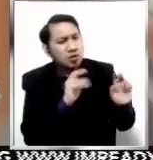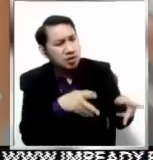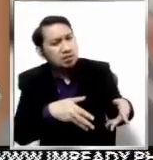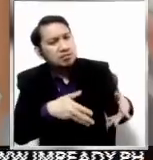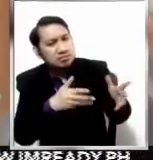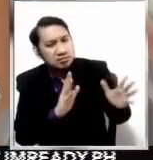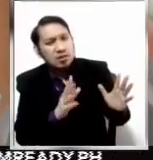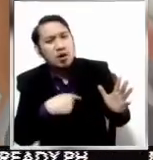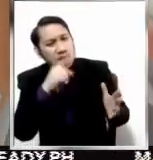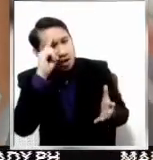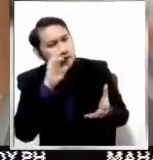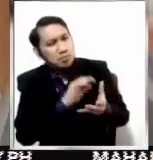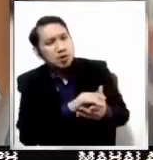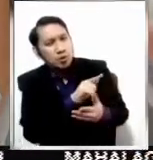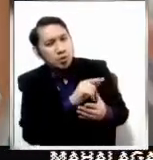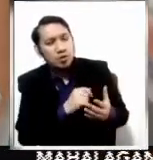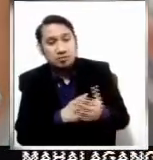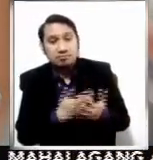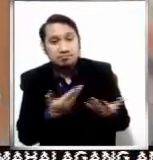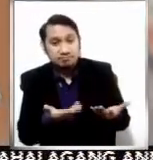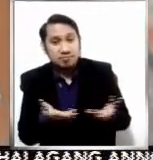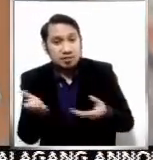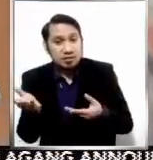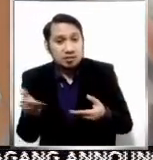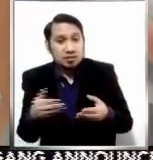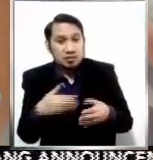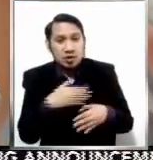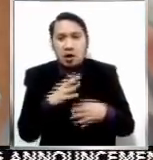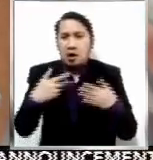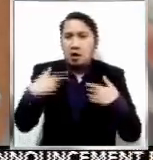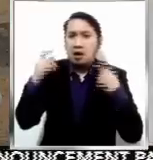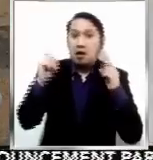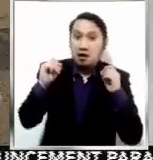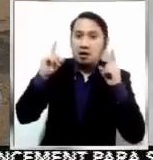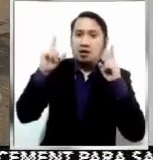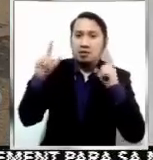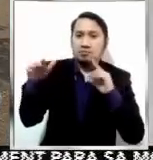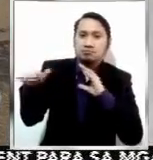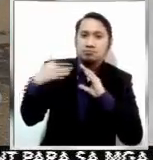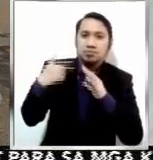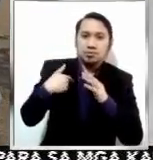ko sa'yo. Eto, padala, nagulat din po, biglang nagpadali.